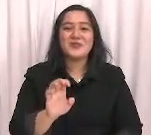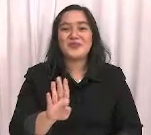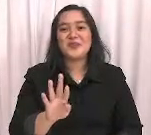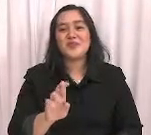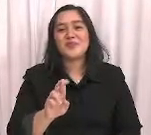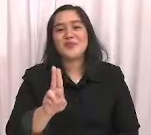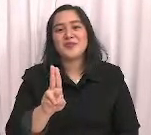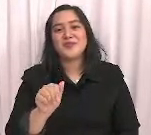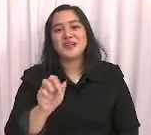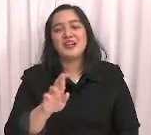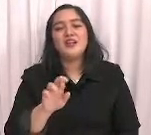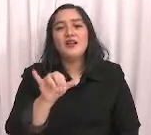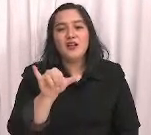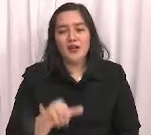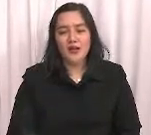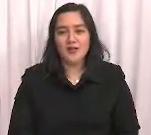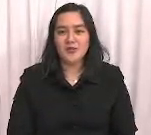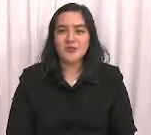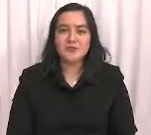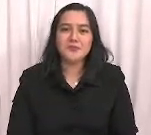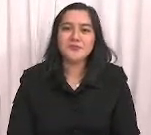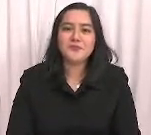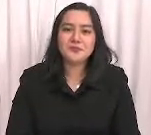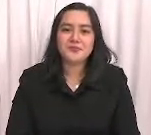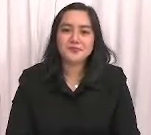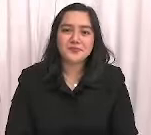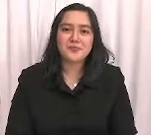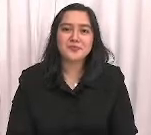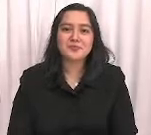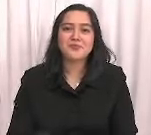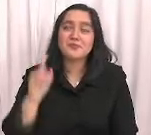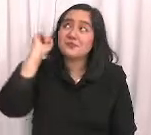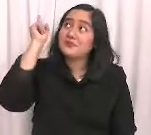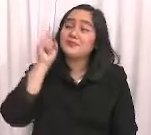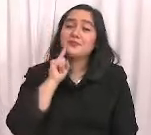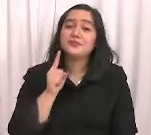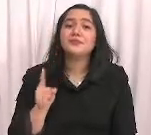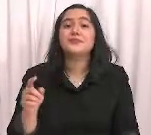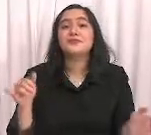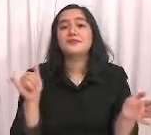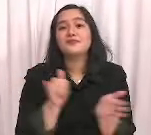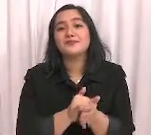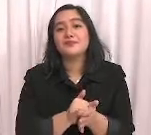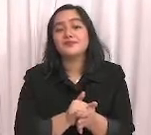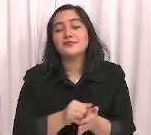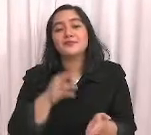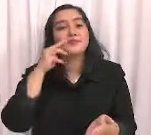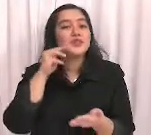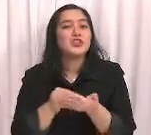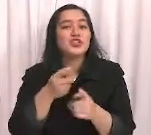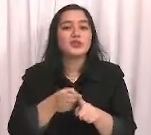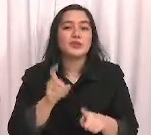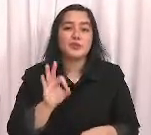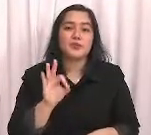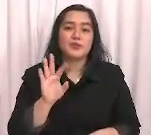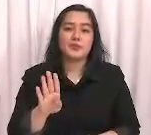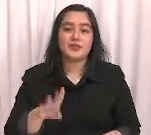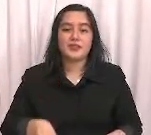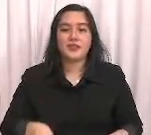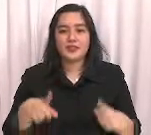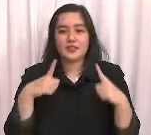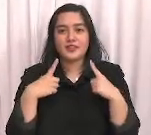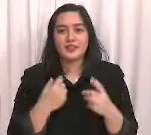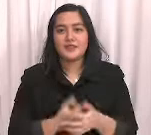tuloy inubo eh. Para, you know, gusto ko lang basahin itong comments ni Grace Baranda. No? Ang hirap po itong